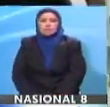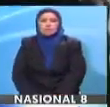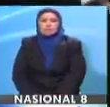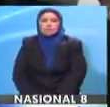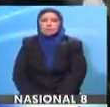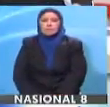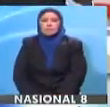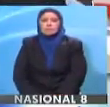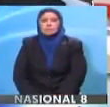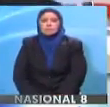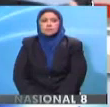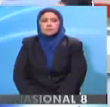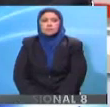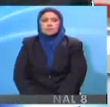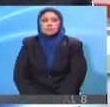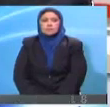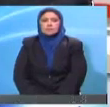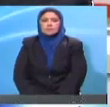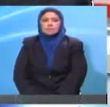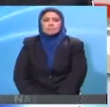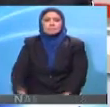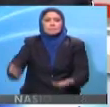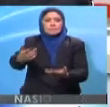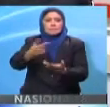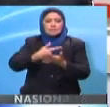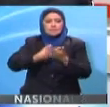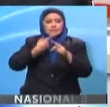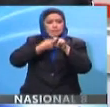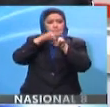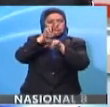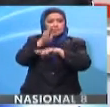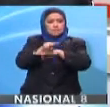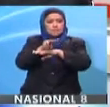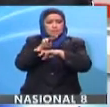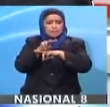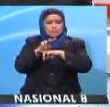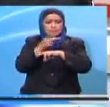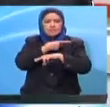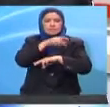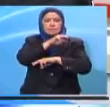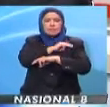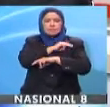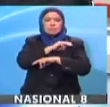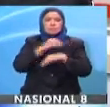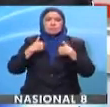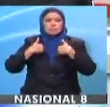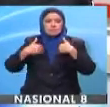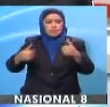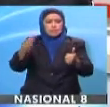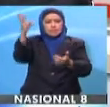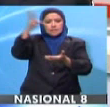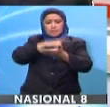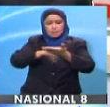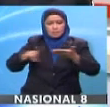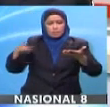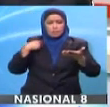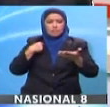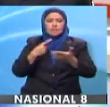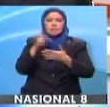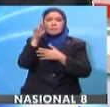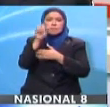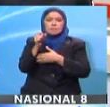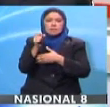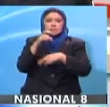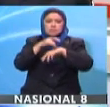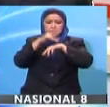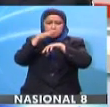Kelantan hasil pemantauan Kementerian kesihatan sejak en Minggu lalu kes denggi meningkat hampir satu kali ganda bulan